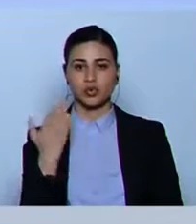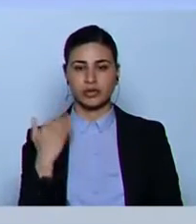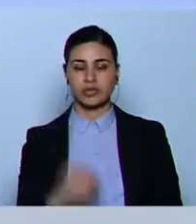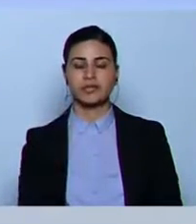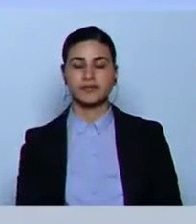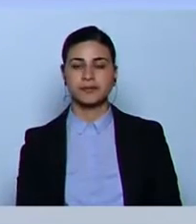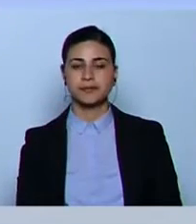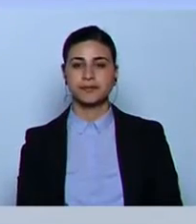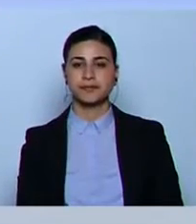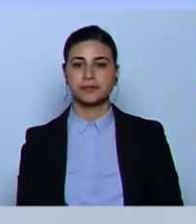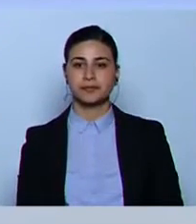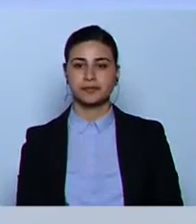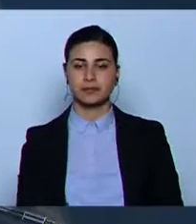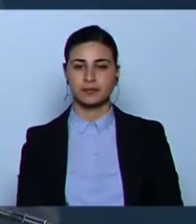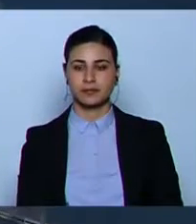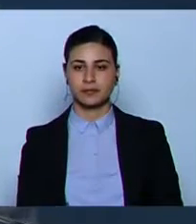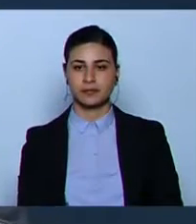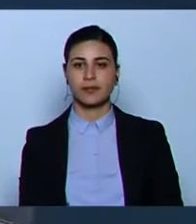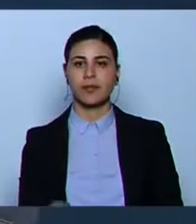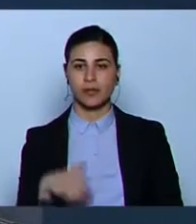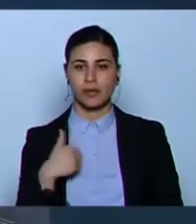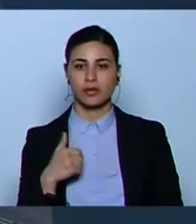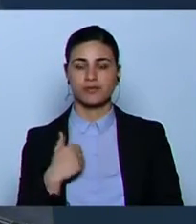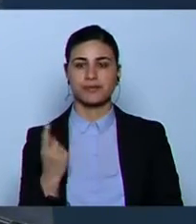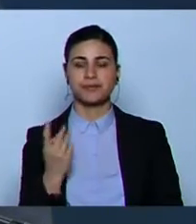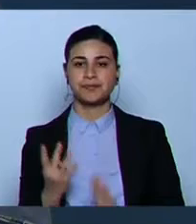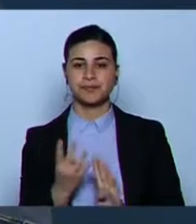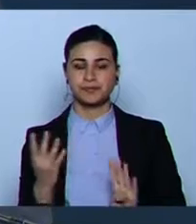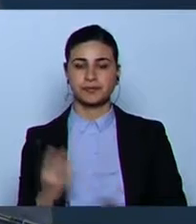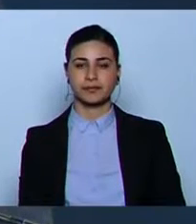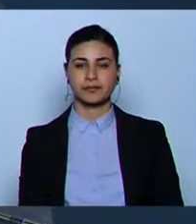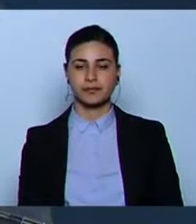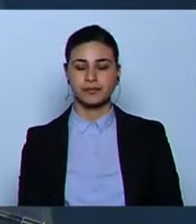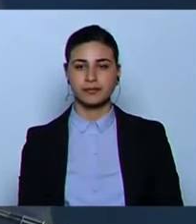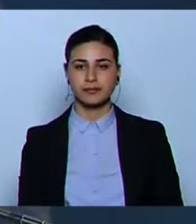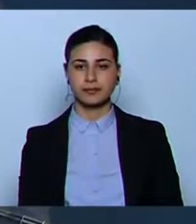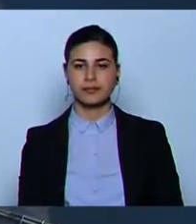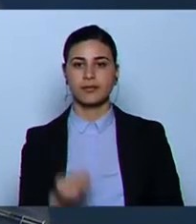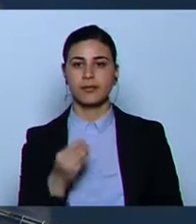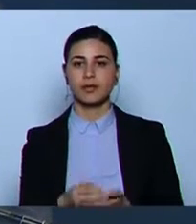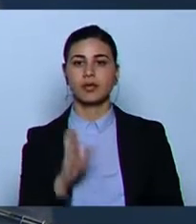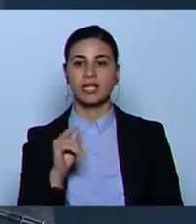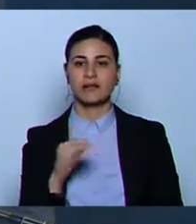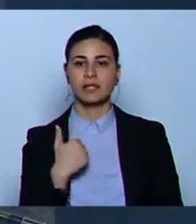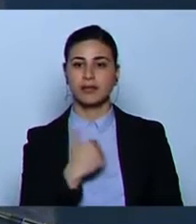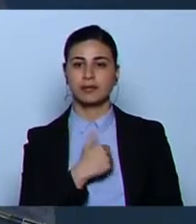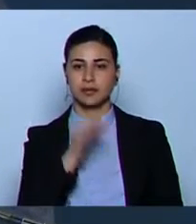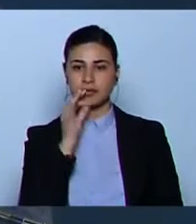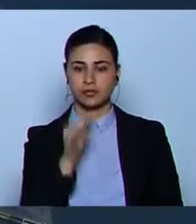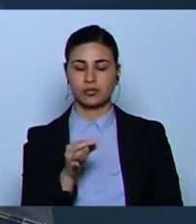წინ. მოგესალმებით. პირველ რიგში ბატონ დავითს